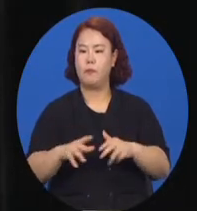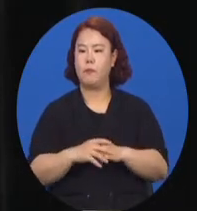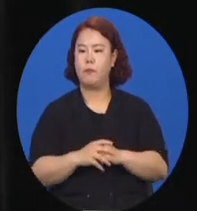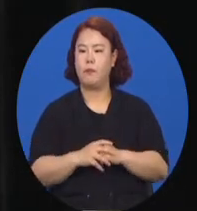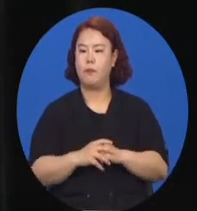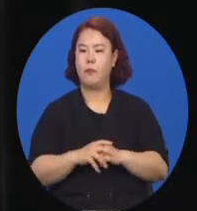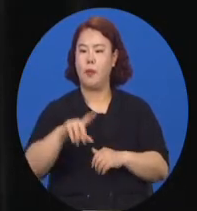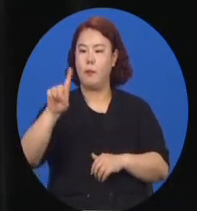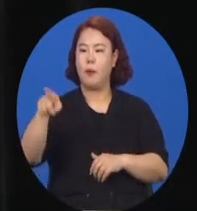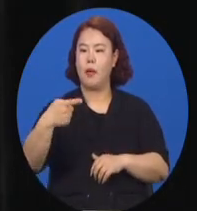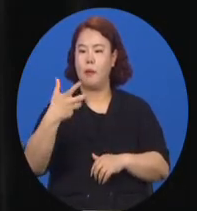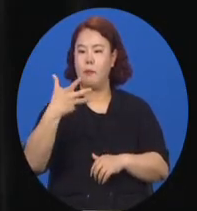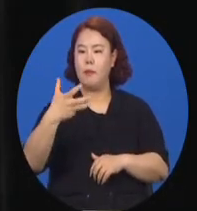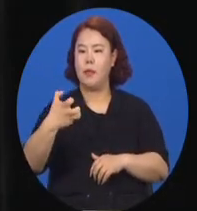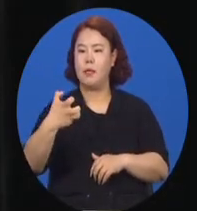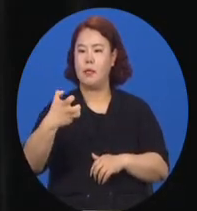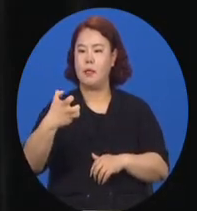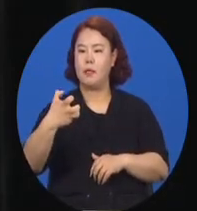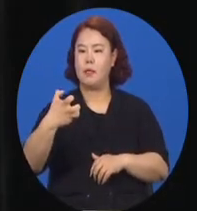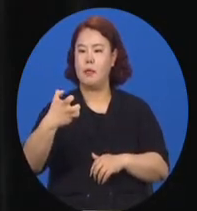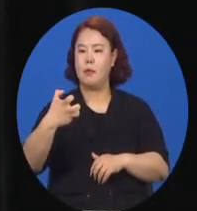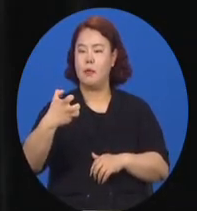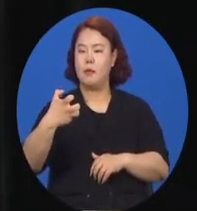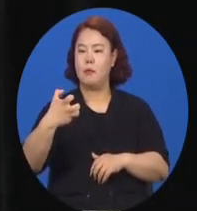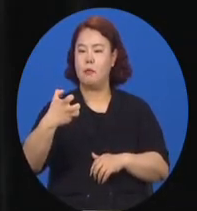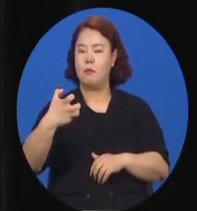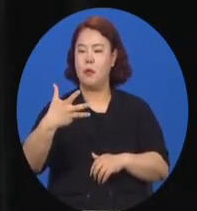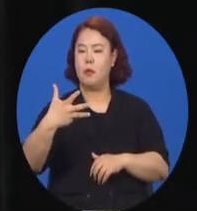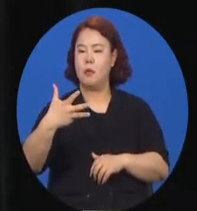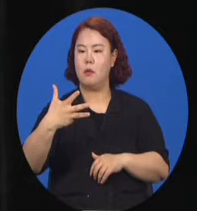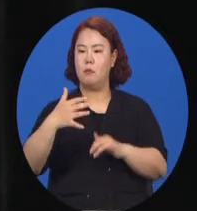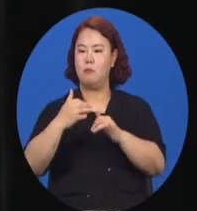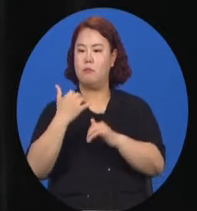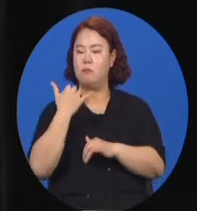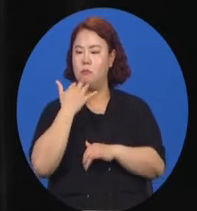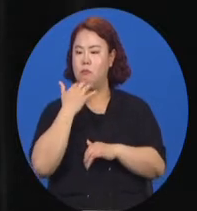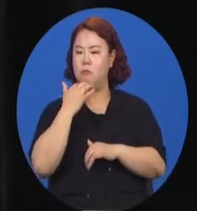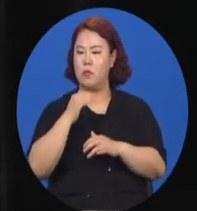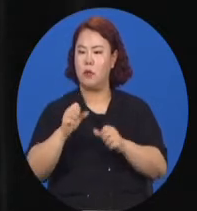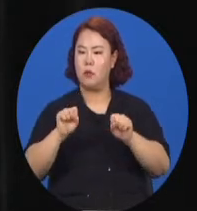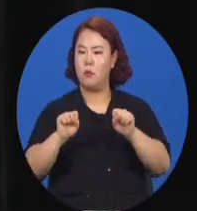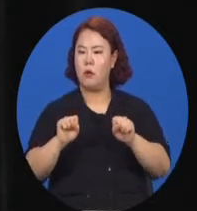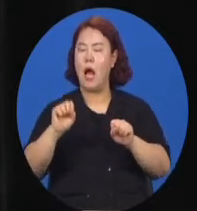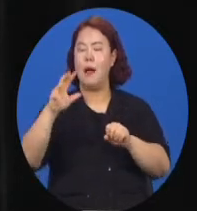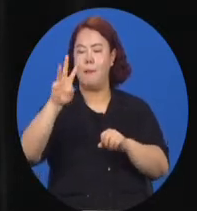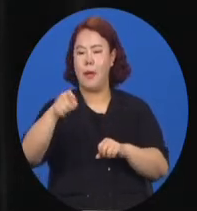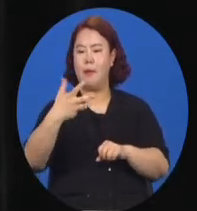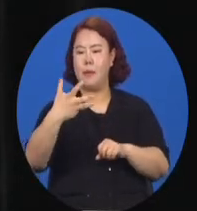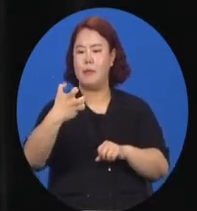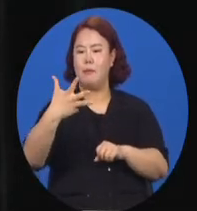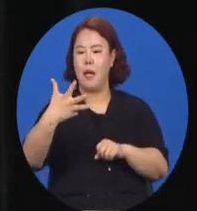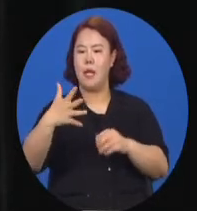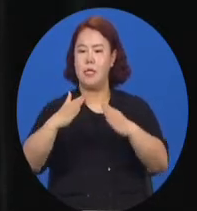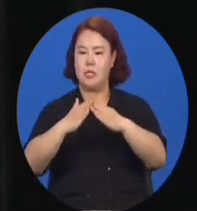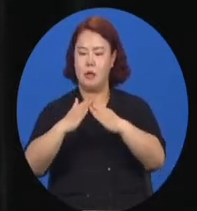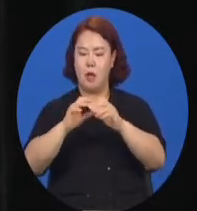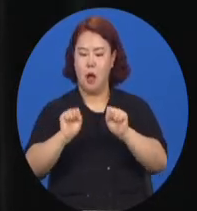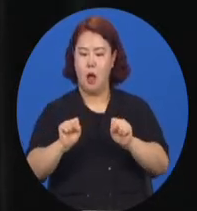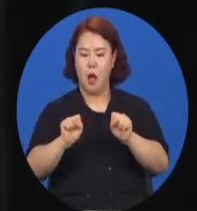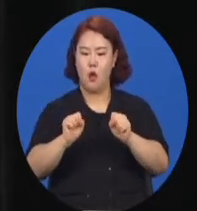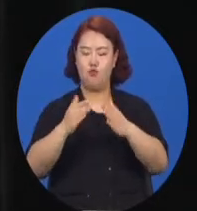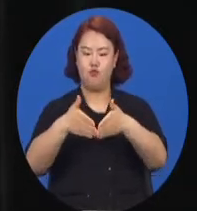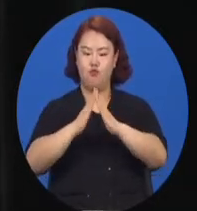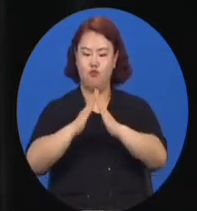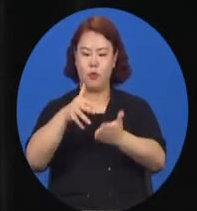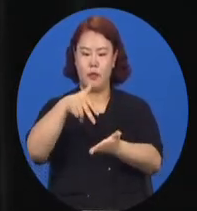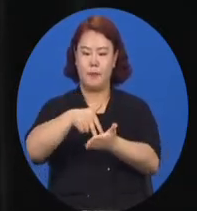이 188세대 분이 거주할 군립임대아파트가 지금 분양 중에 있습니다. 이 아파트가